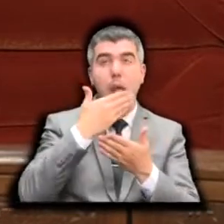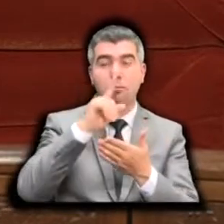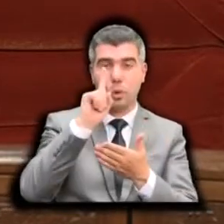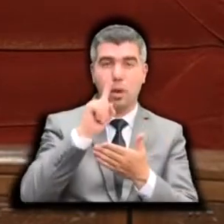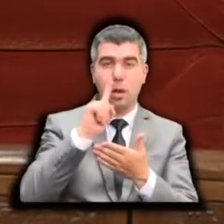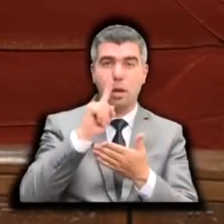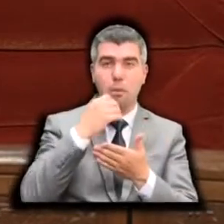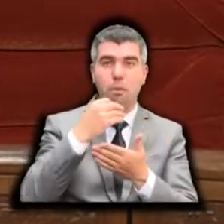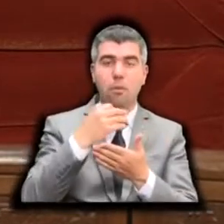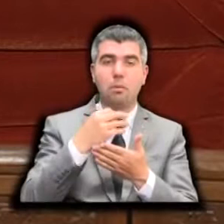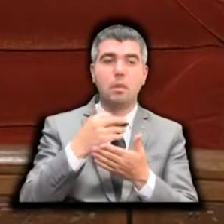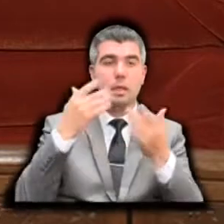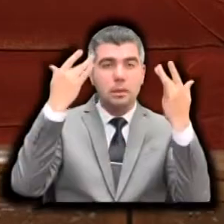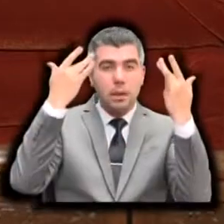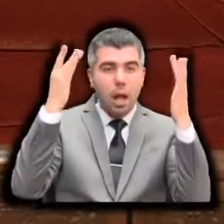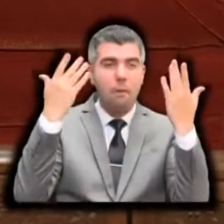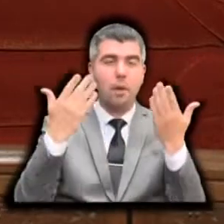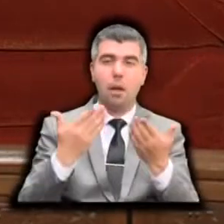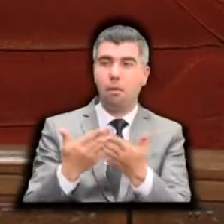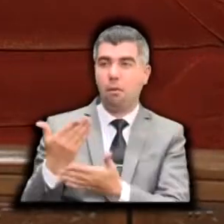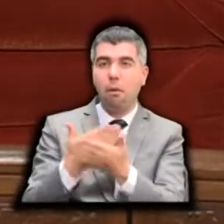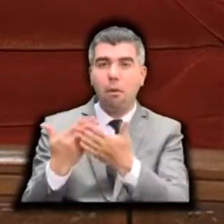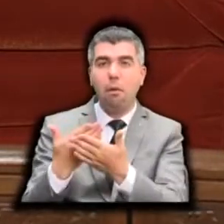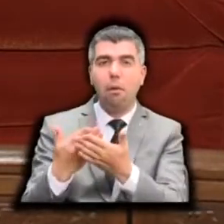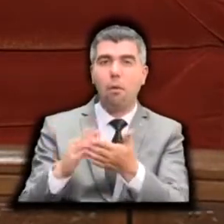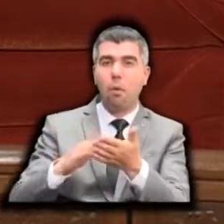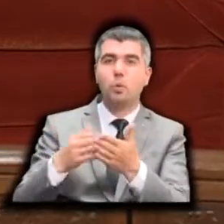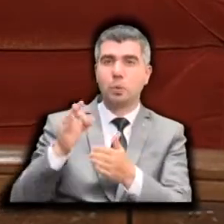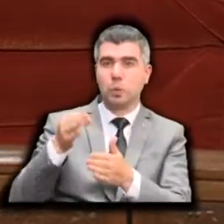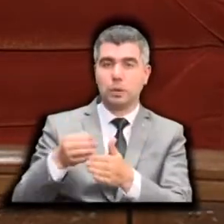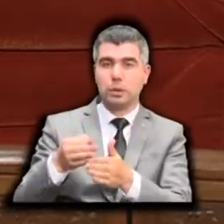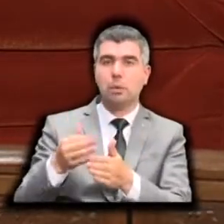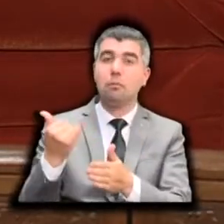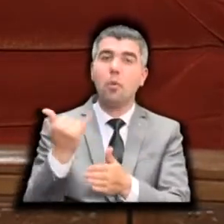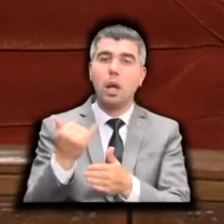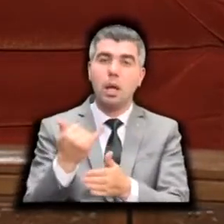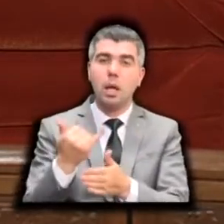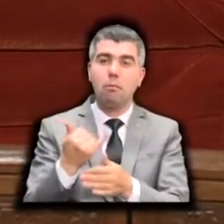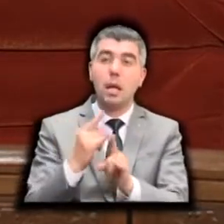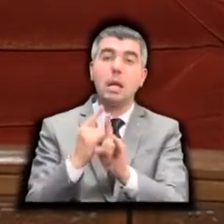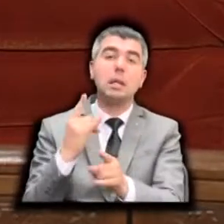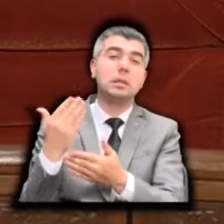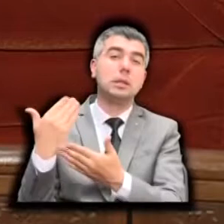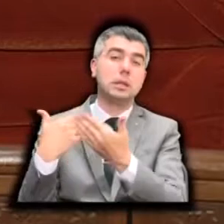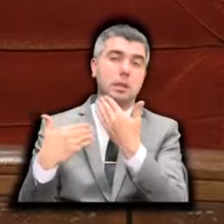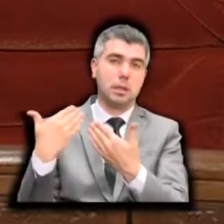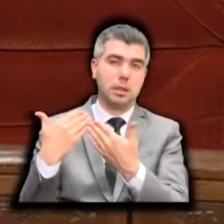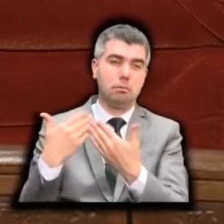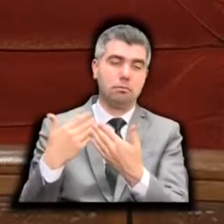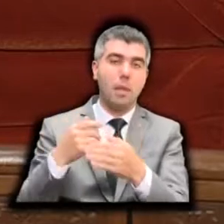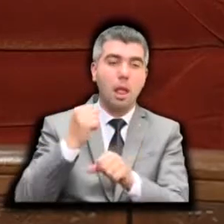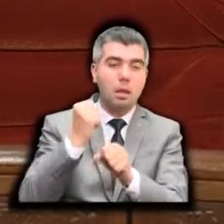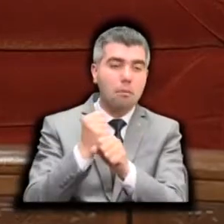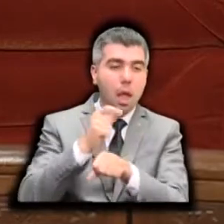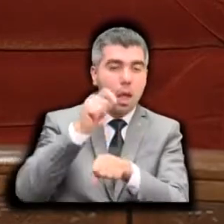رصيد مهم من ناحية الثقافية، من ناحية القيمية نتوفر على خلفية ثقافية مهمة للاقتصاد الاجتماعي والتضامني. طبعا